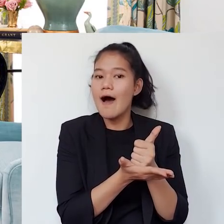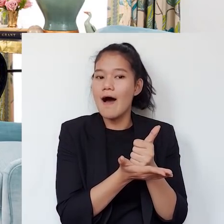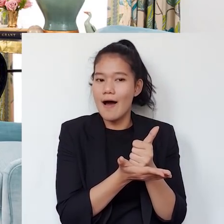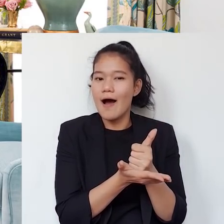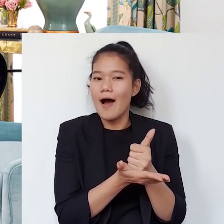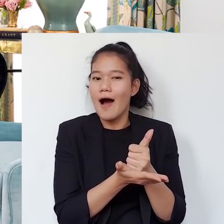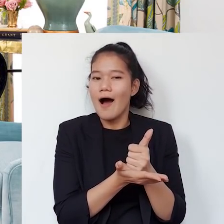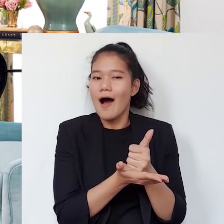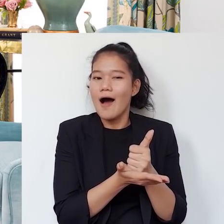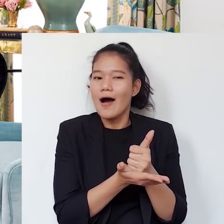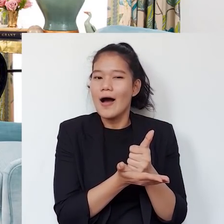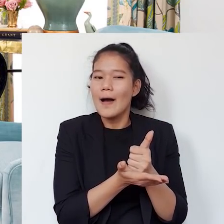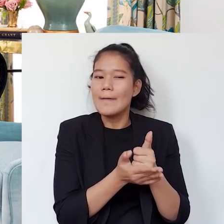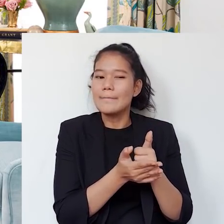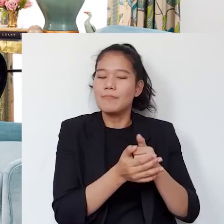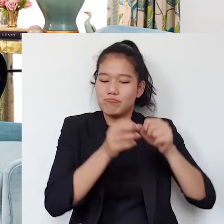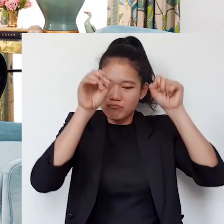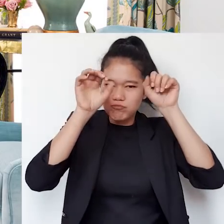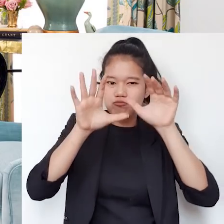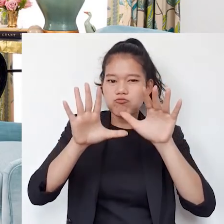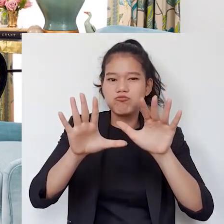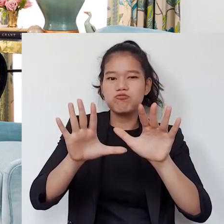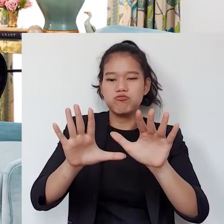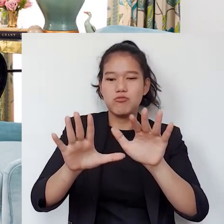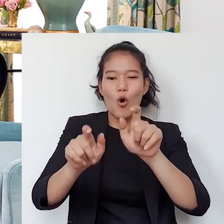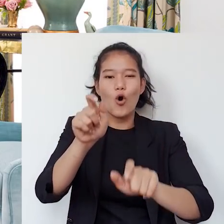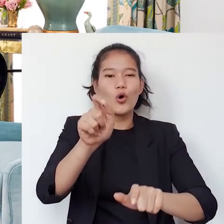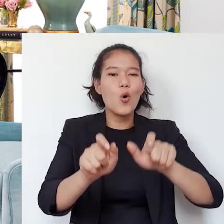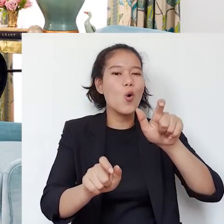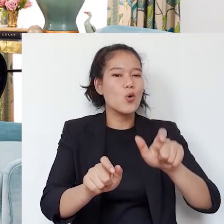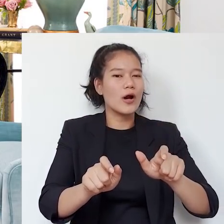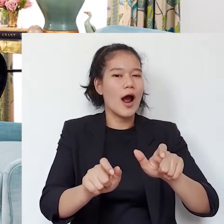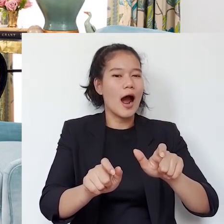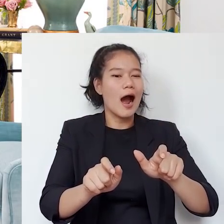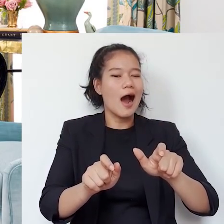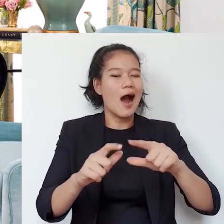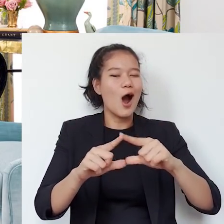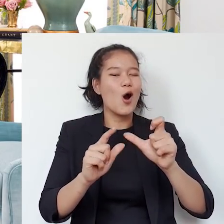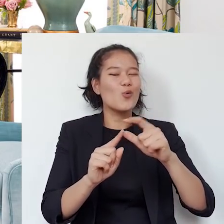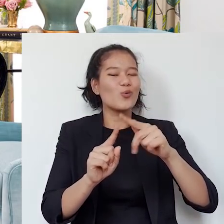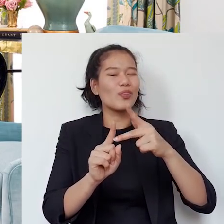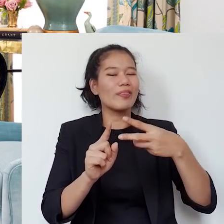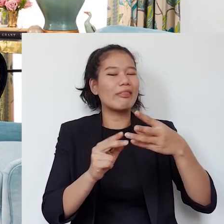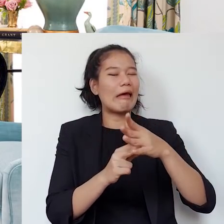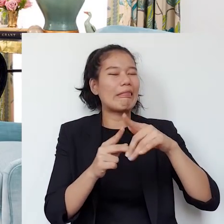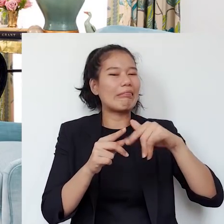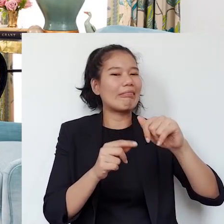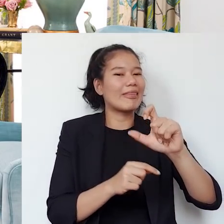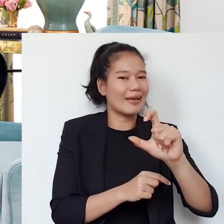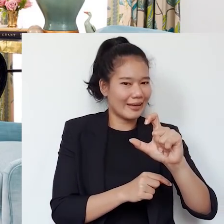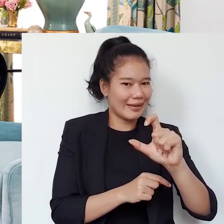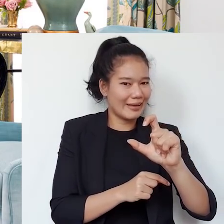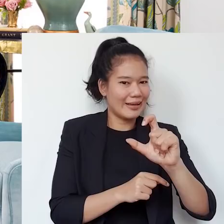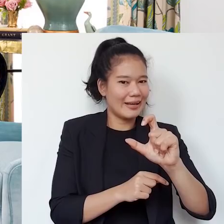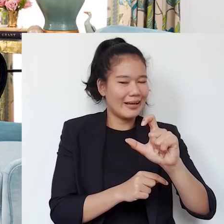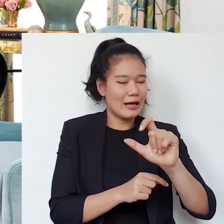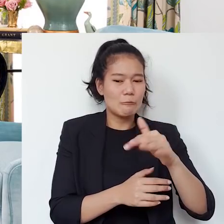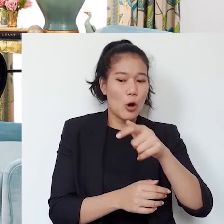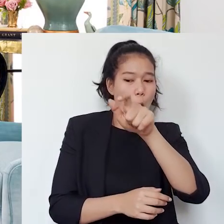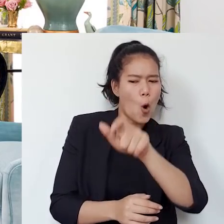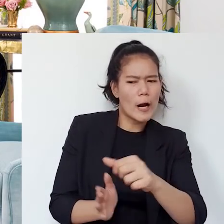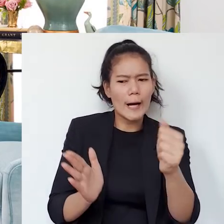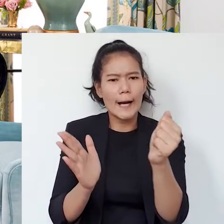juga bekerja di atas diri orang-orang yang otentik. Sekalipun dia orang yang